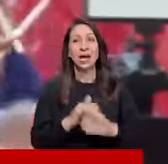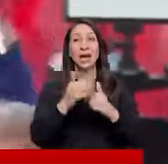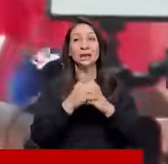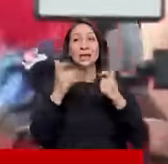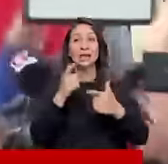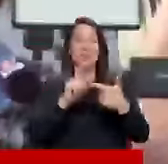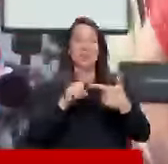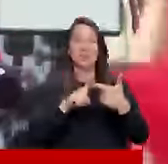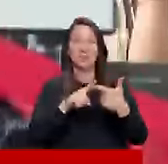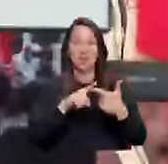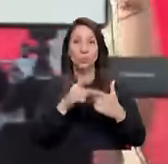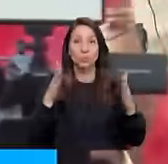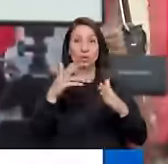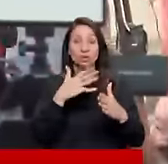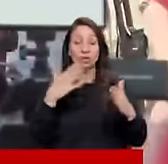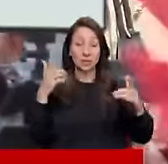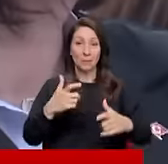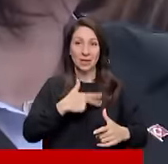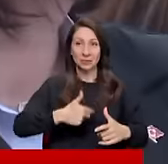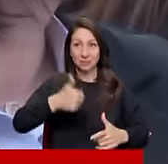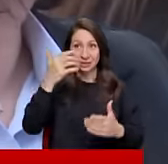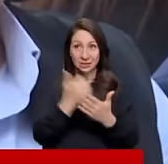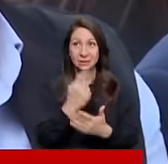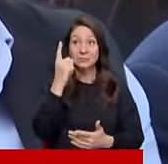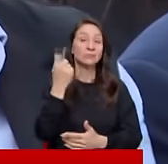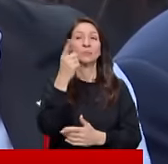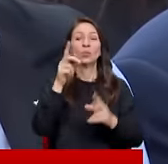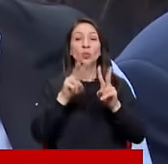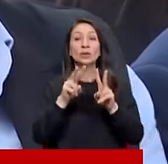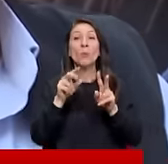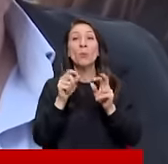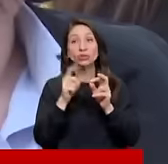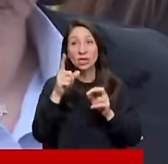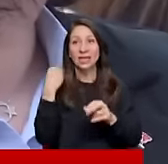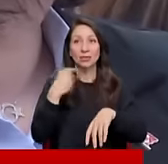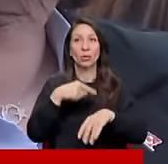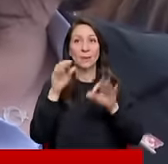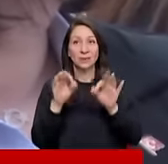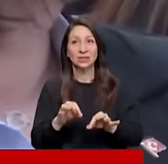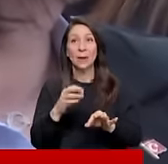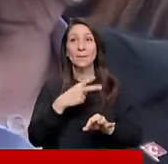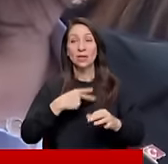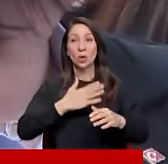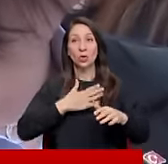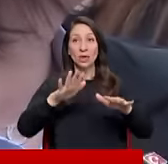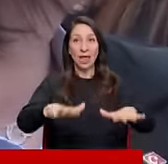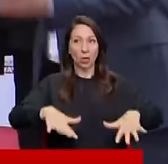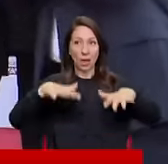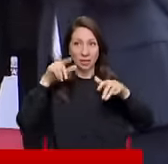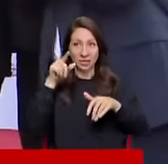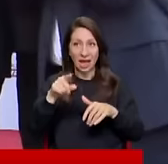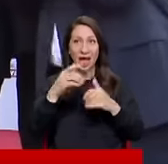Antalya'da ikinci kez üst üste Büyükşehir Belediye Başkanı seçilerek bir imza atan Muhittin Böcek de yeni dönemine başladı. Belediye önünde düzenlenen